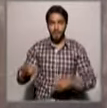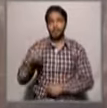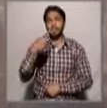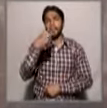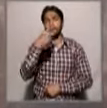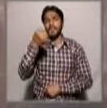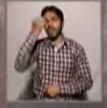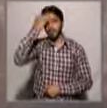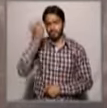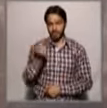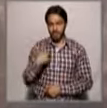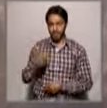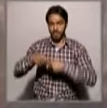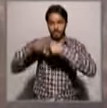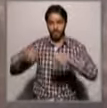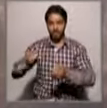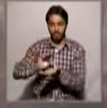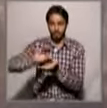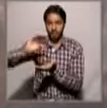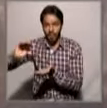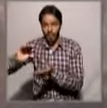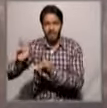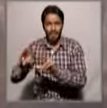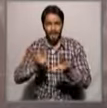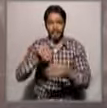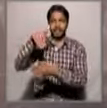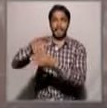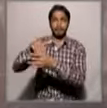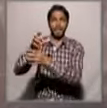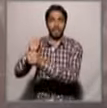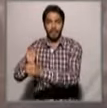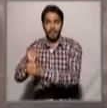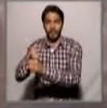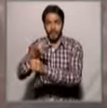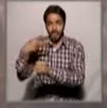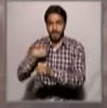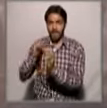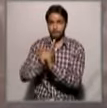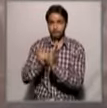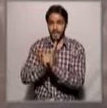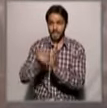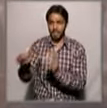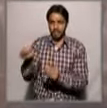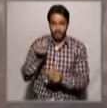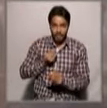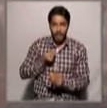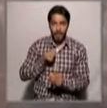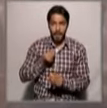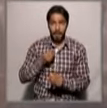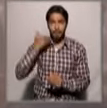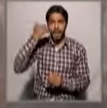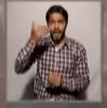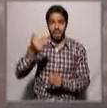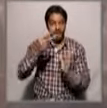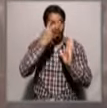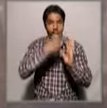كانت بمعنى الضمان أو بمعنى التأمين الذي نتعامل به في مصر، على أنها بعد نهاية